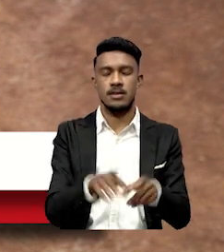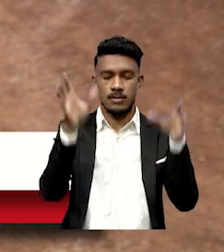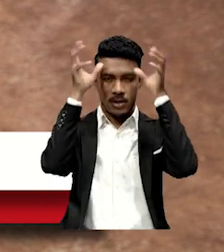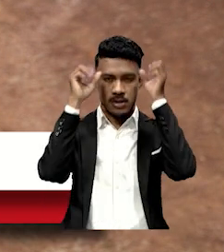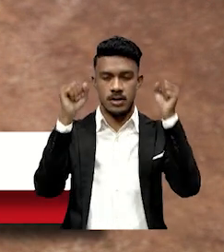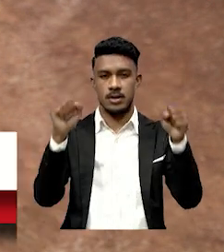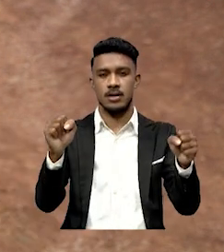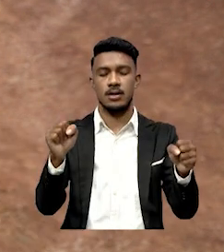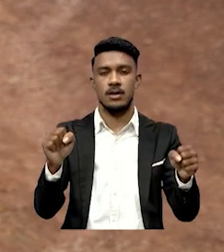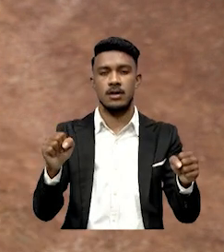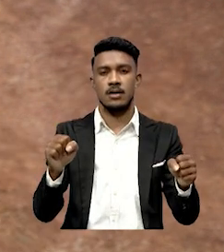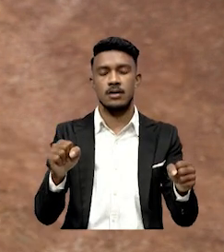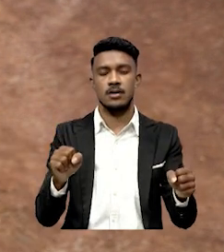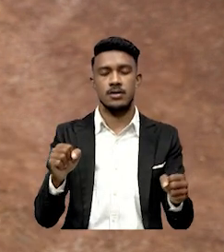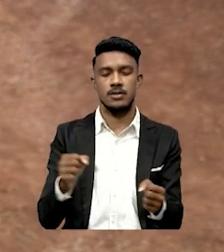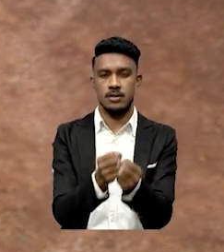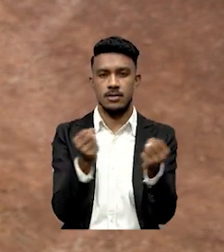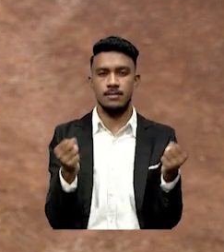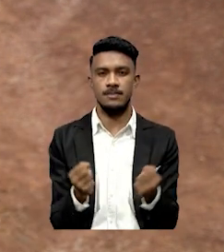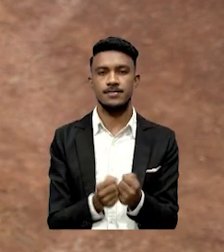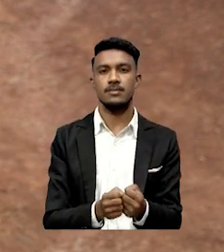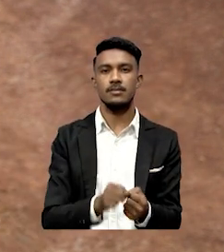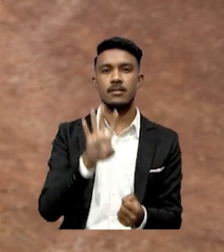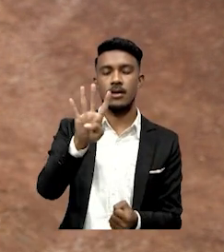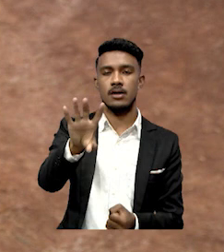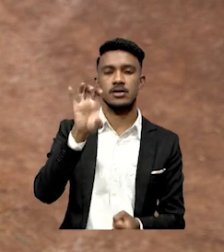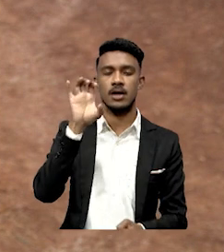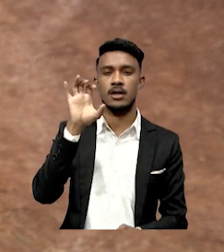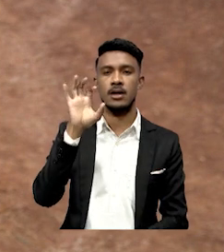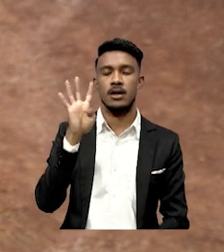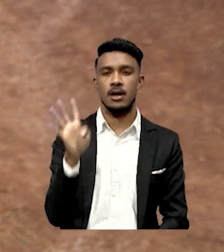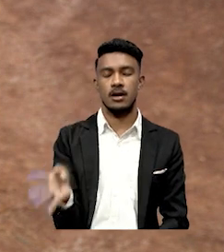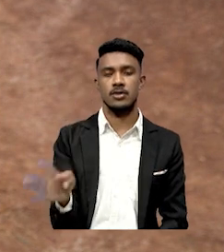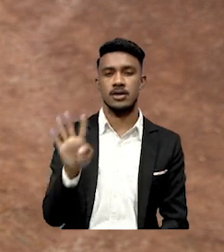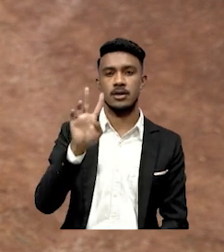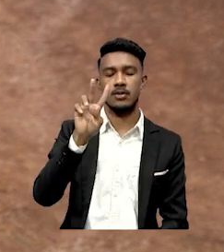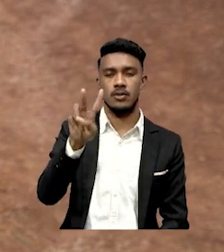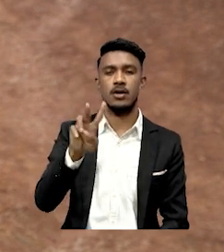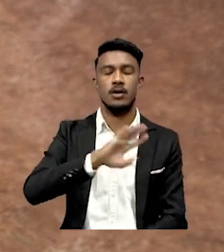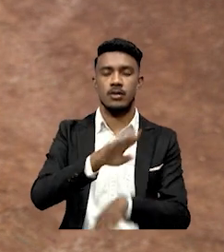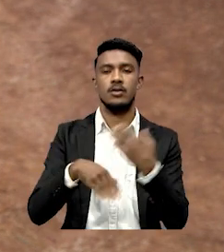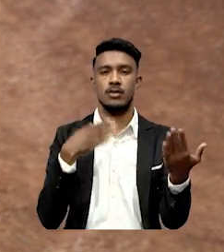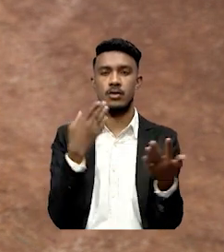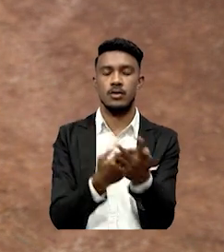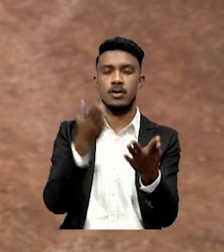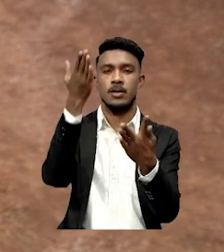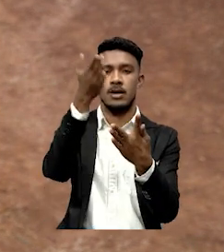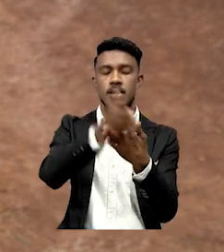república, volta suku atu saat hat nulo resen rua hotu. Tama toh ya hau ne